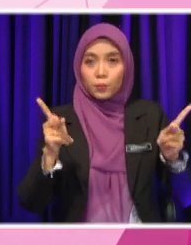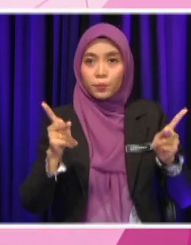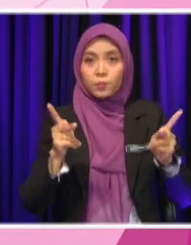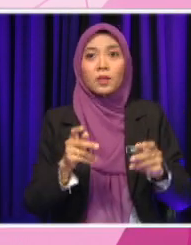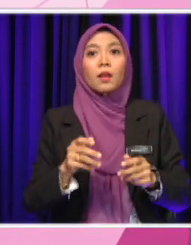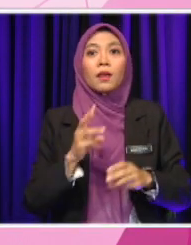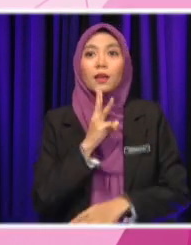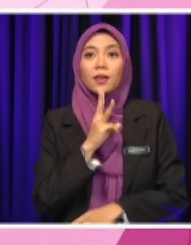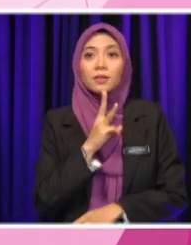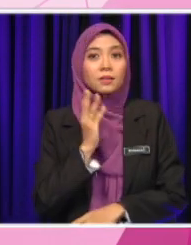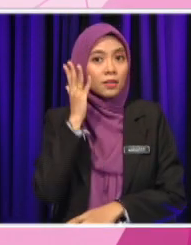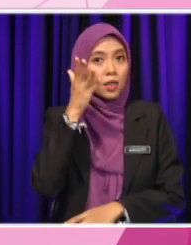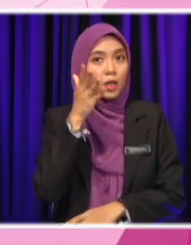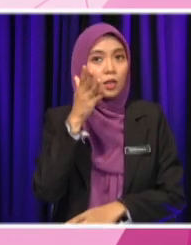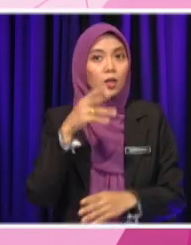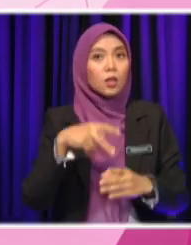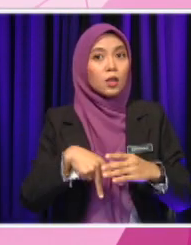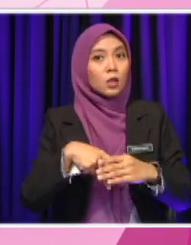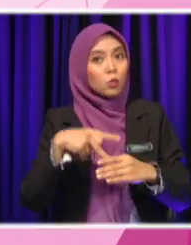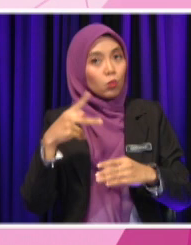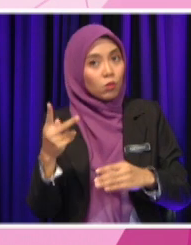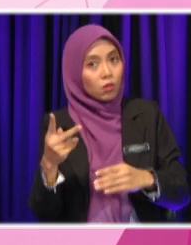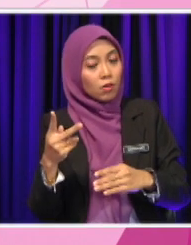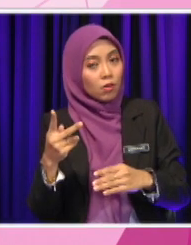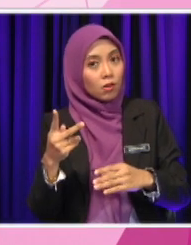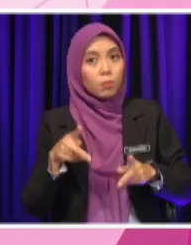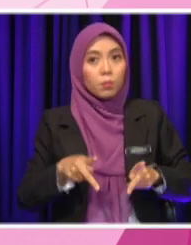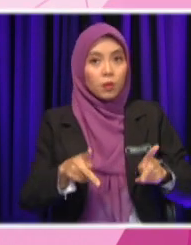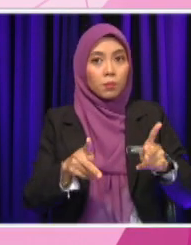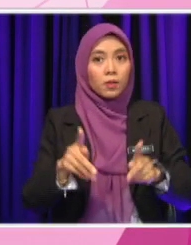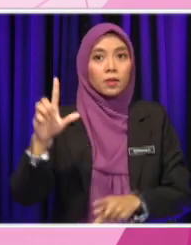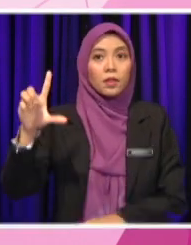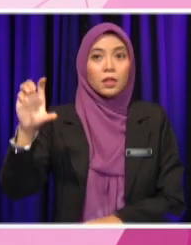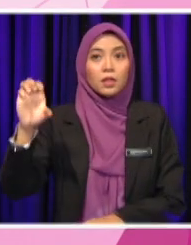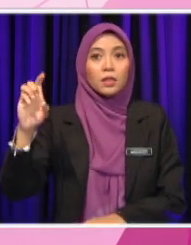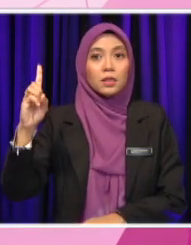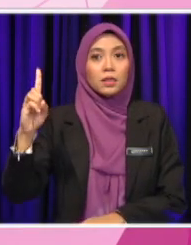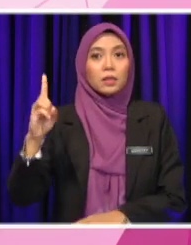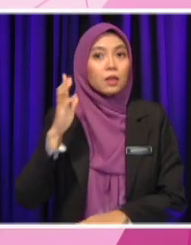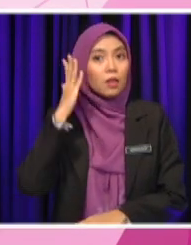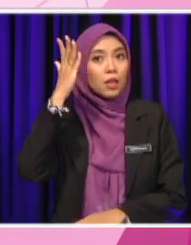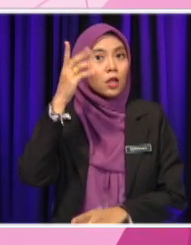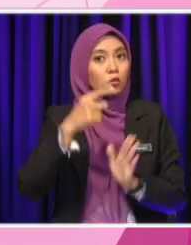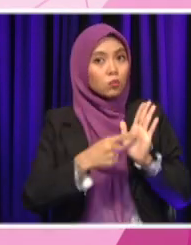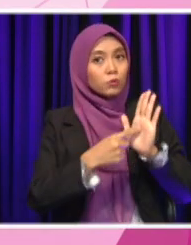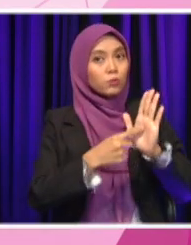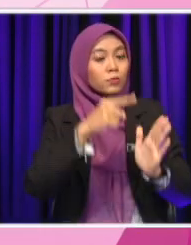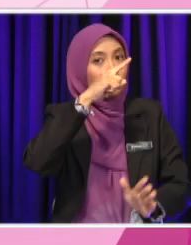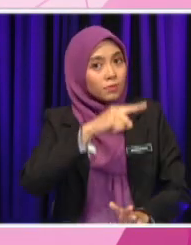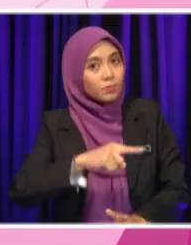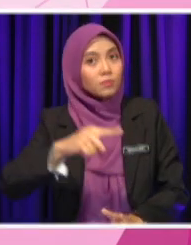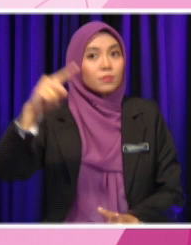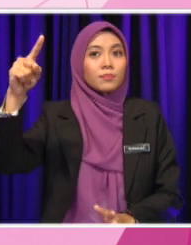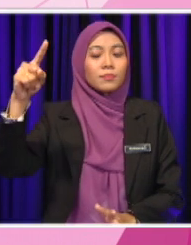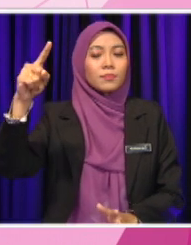alih tu. Papan LED akan menunjukkan ikon right, Aiman. Bila dah menunjukkan ikon right tu,